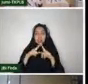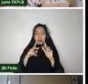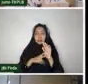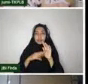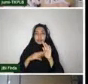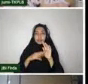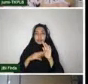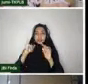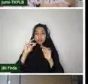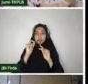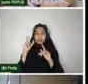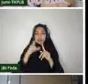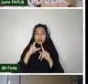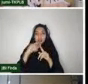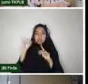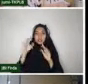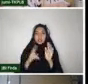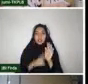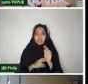lahir di PIDI